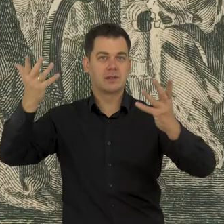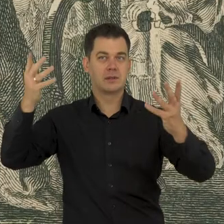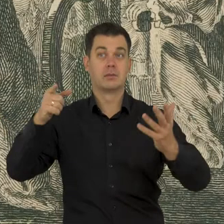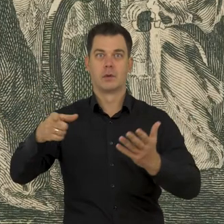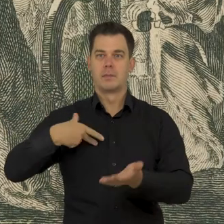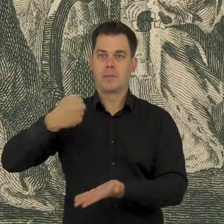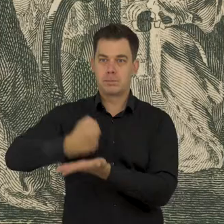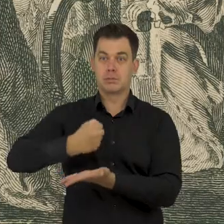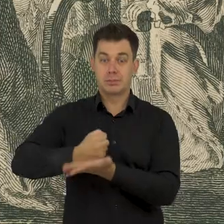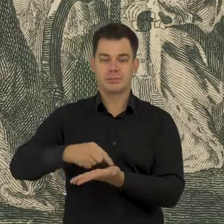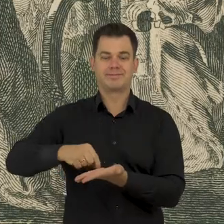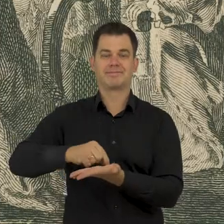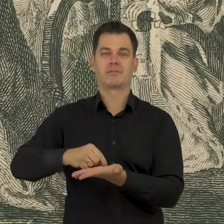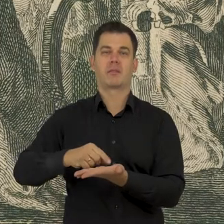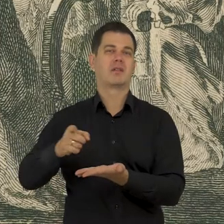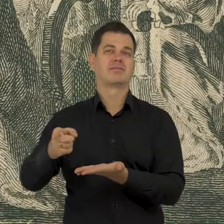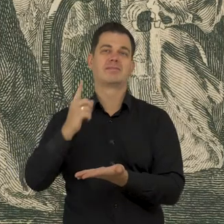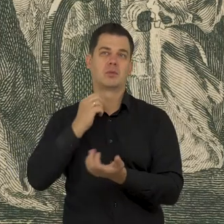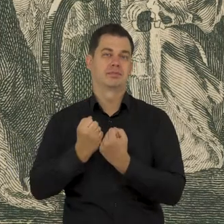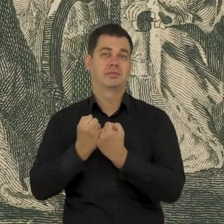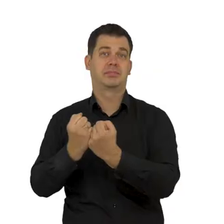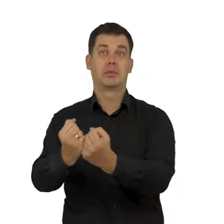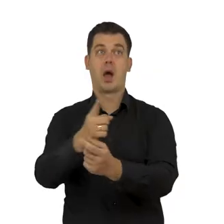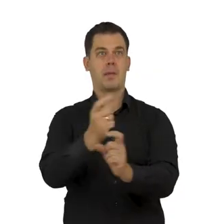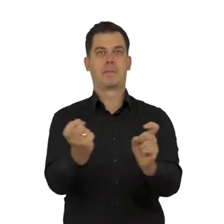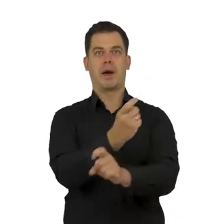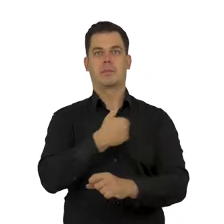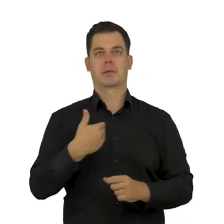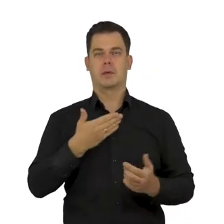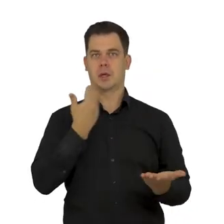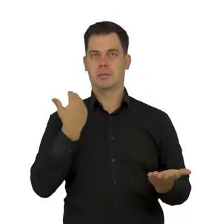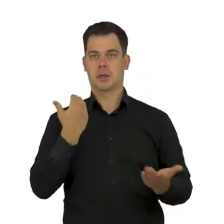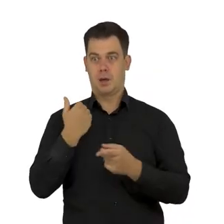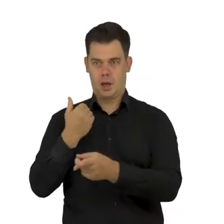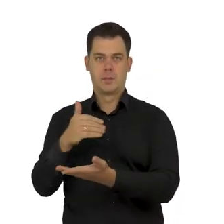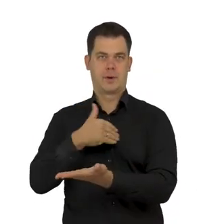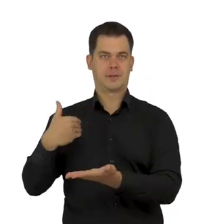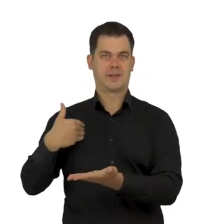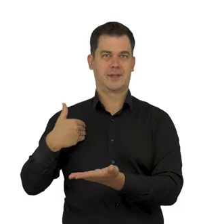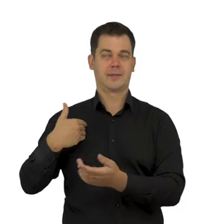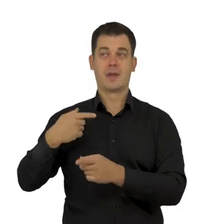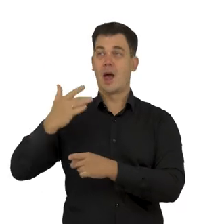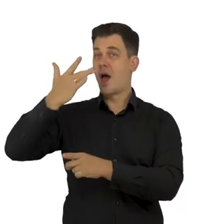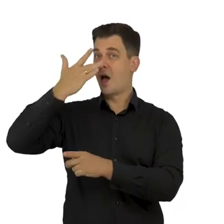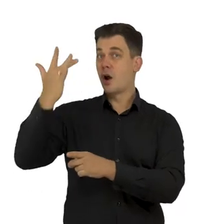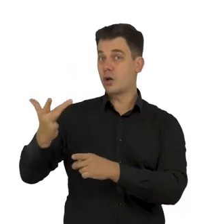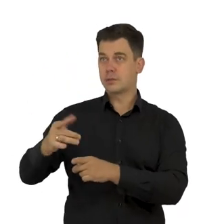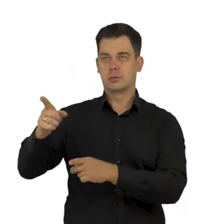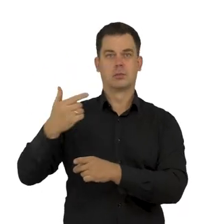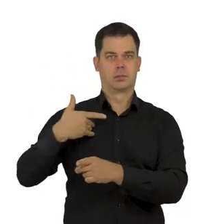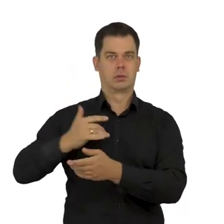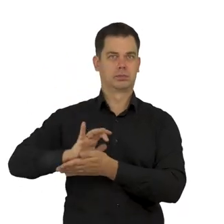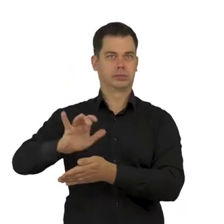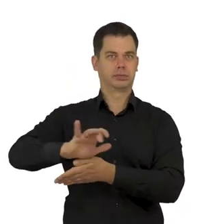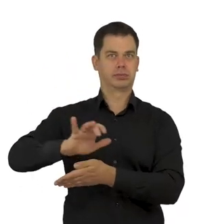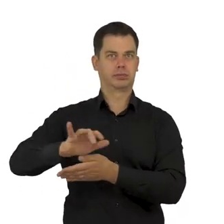powstania, a monety wybite w cennych kruszcach zachowały ją mimo braku państwowości. W zależnym od Rosji Królestwie Polskim